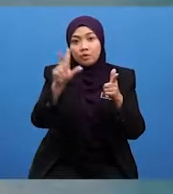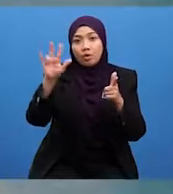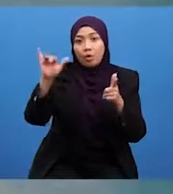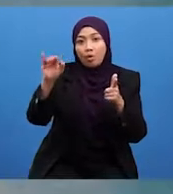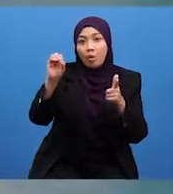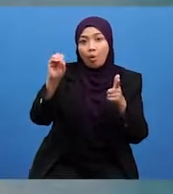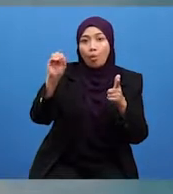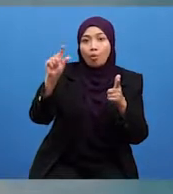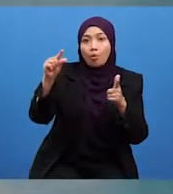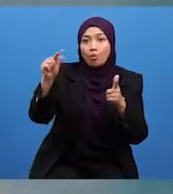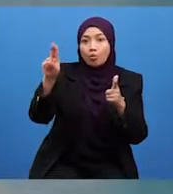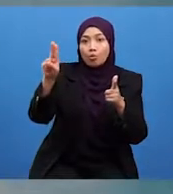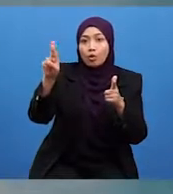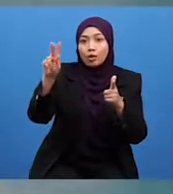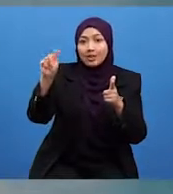limau,